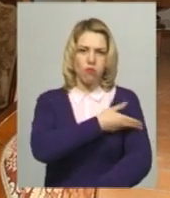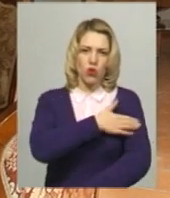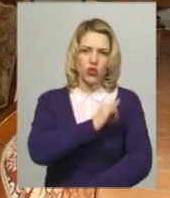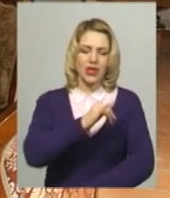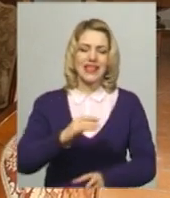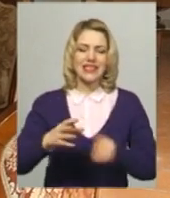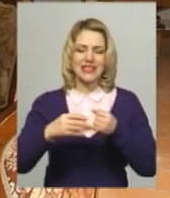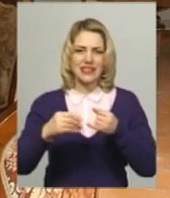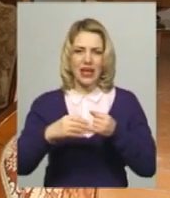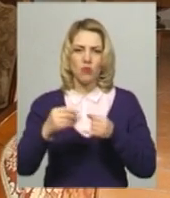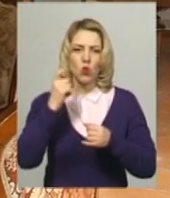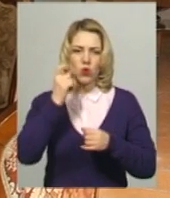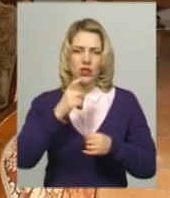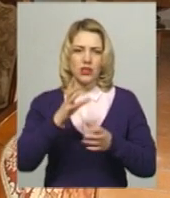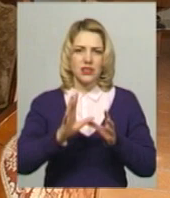в одному